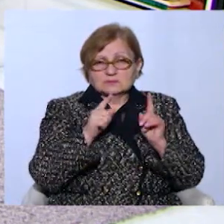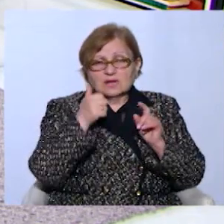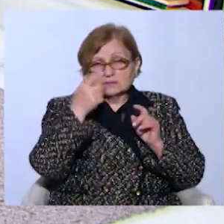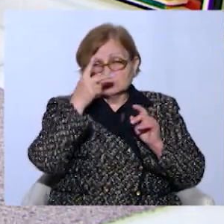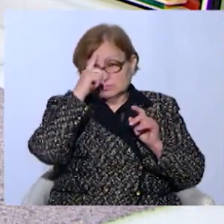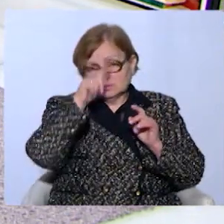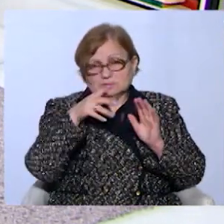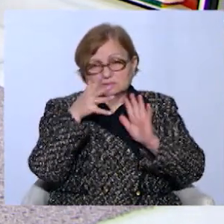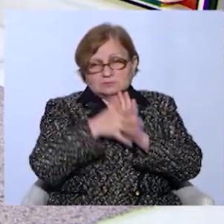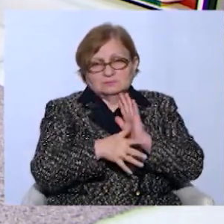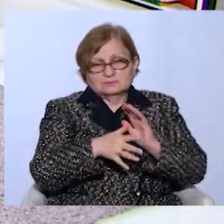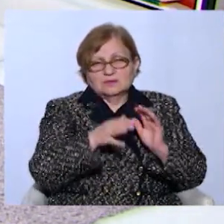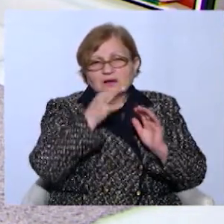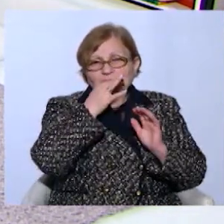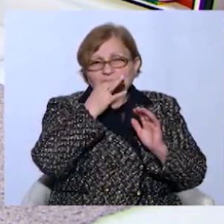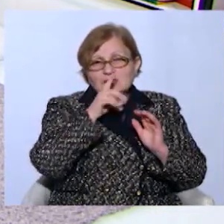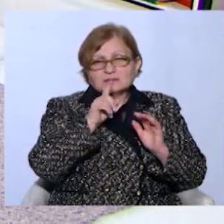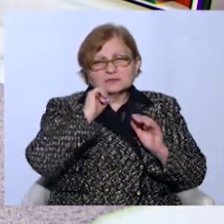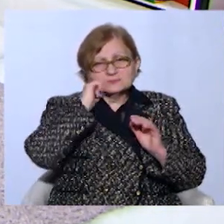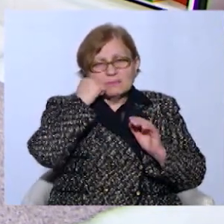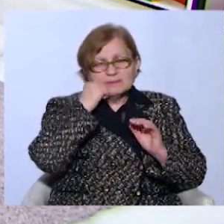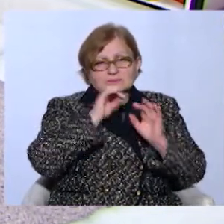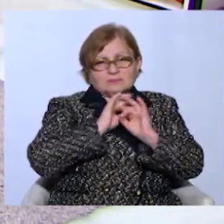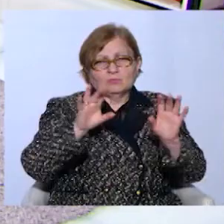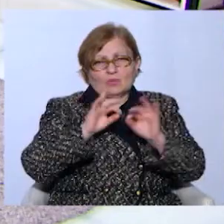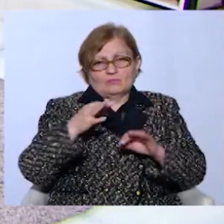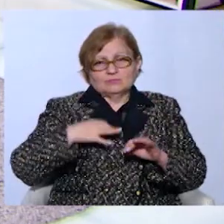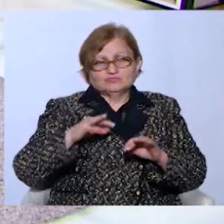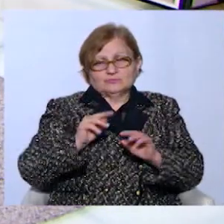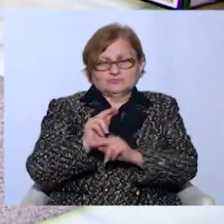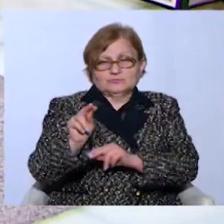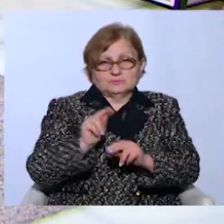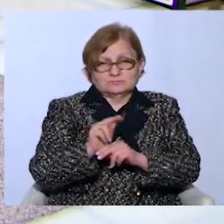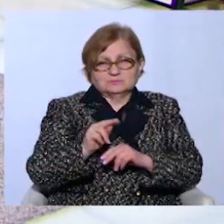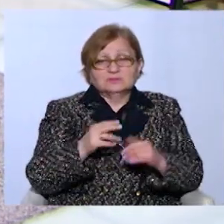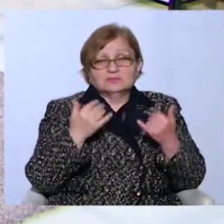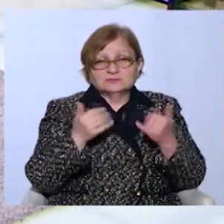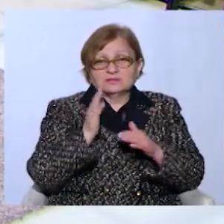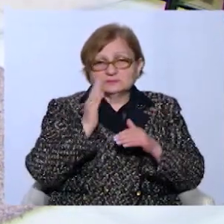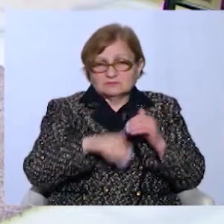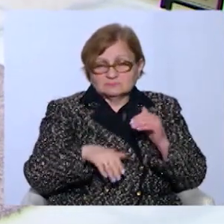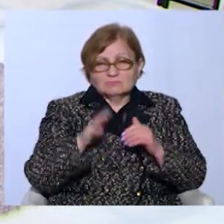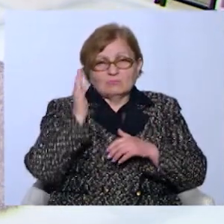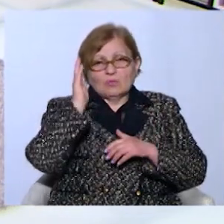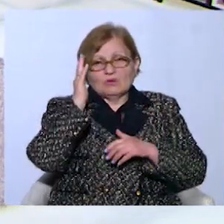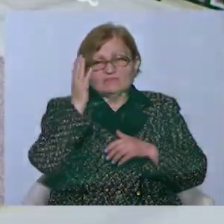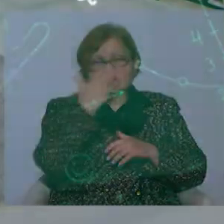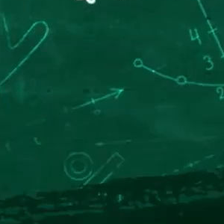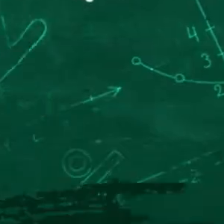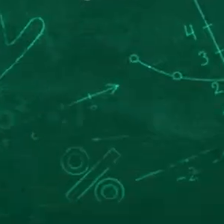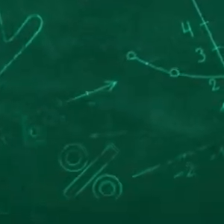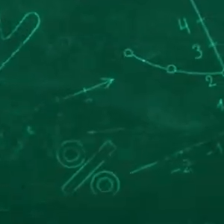ისე, რომ თქვენ შვილიშვილებს მოუყვეთ მრავალი წლის მერე. დღეს ამით გემშვიდობებით მომავალ გაკვეთილამდე.